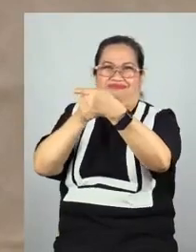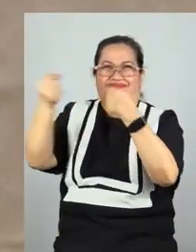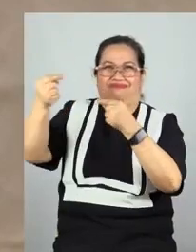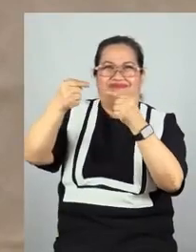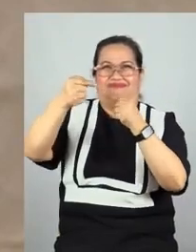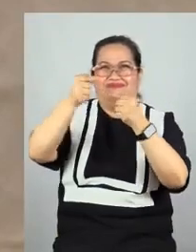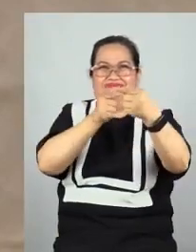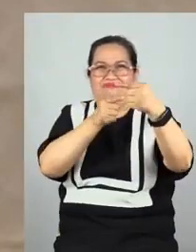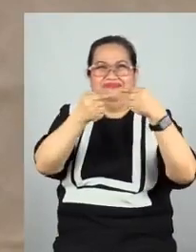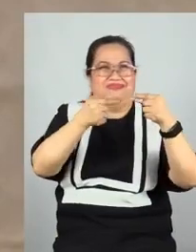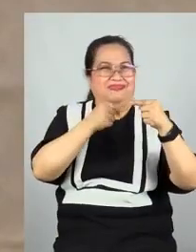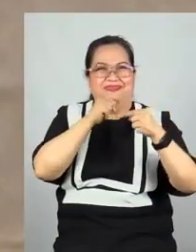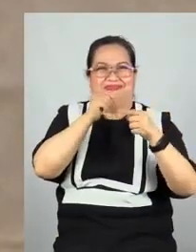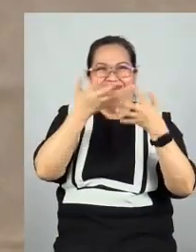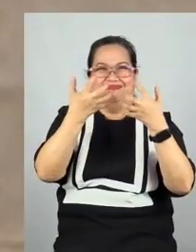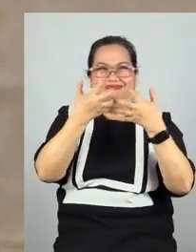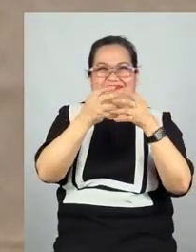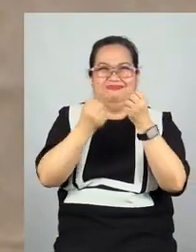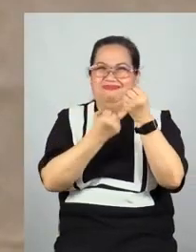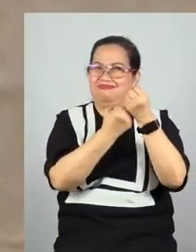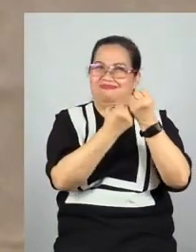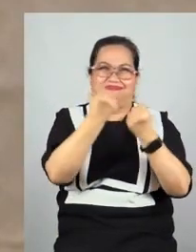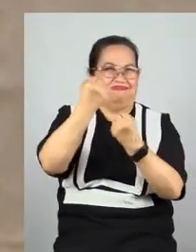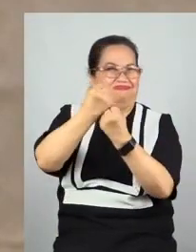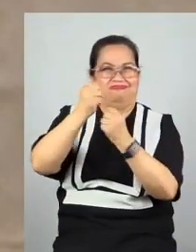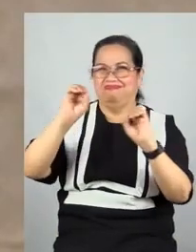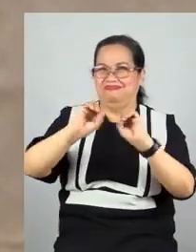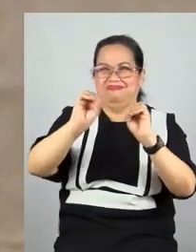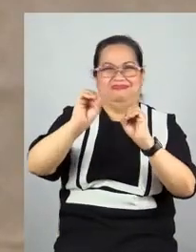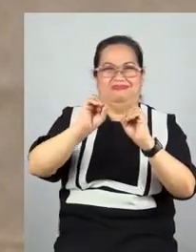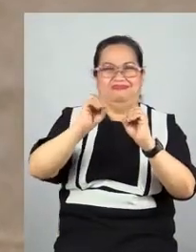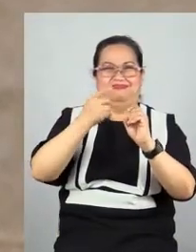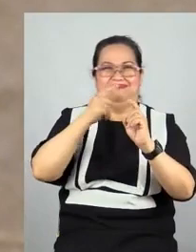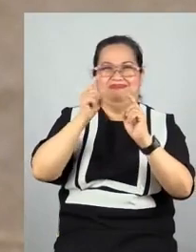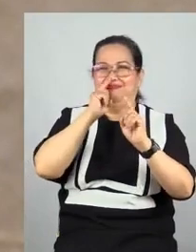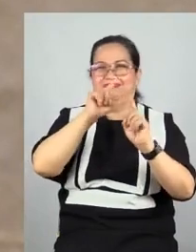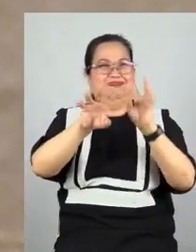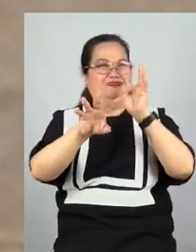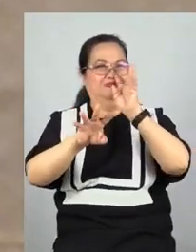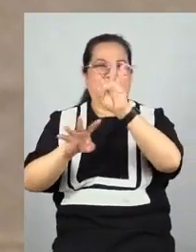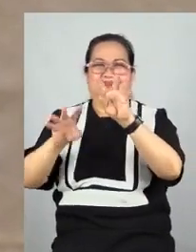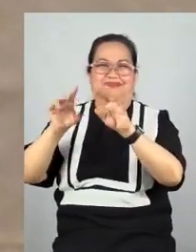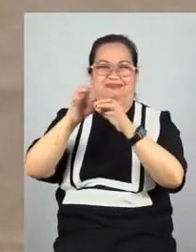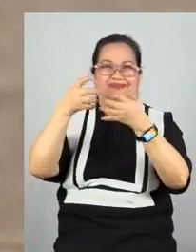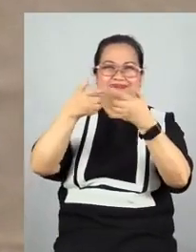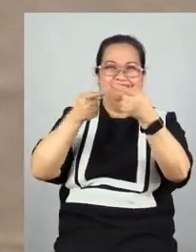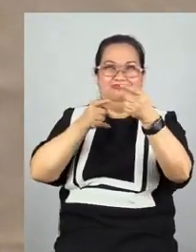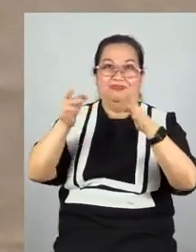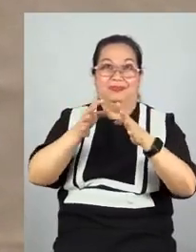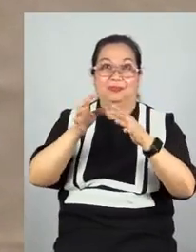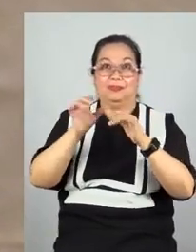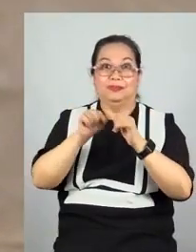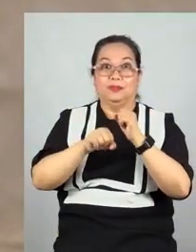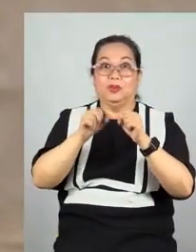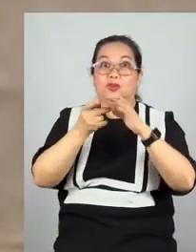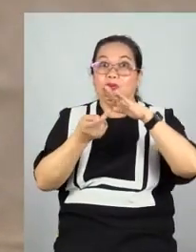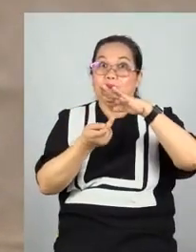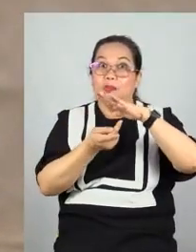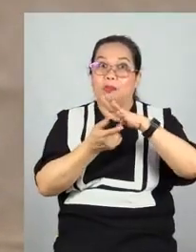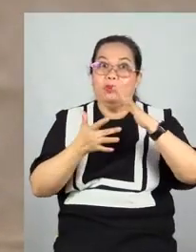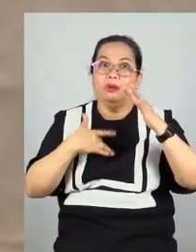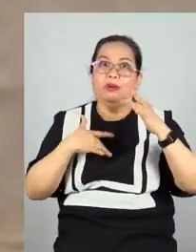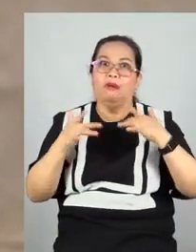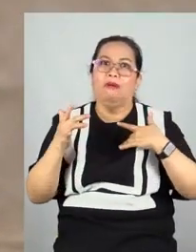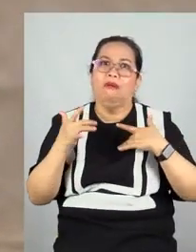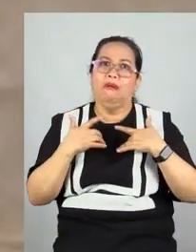hindi side by side striving for the faith of the gospel. Siya'y nabahala at